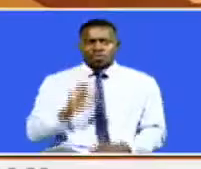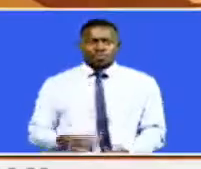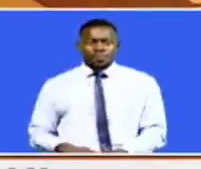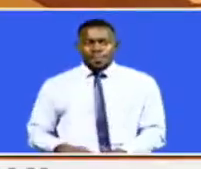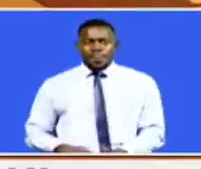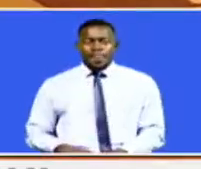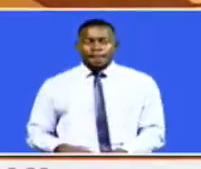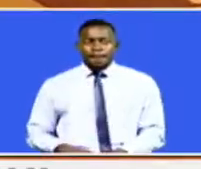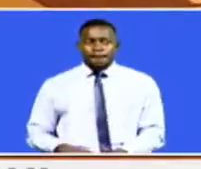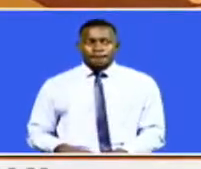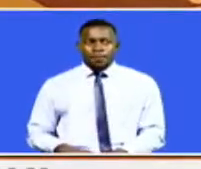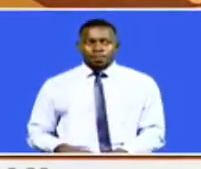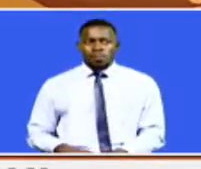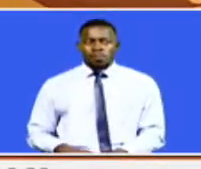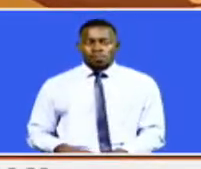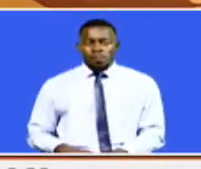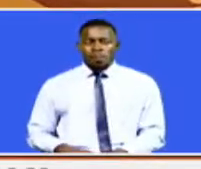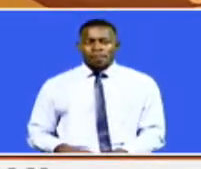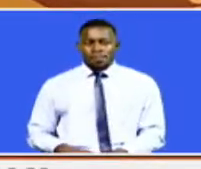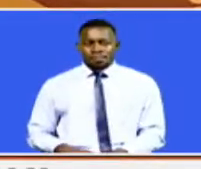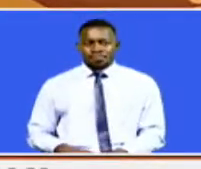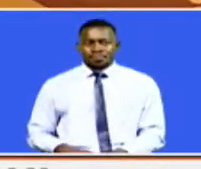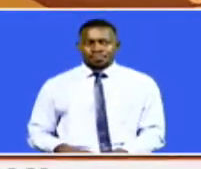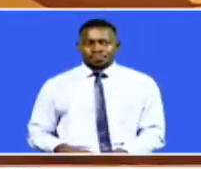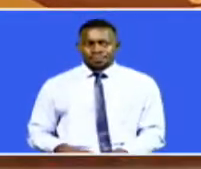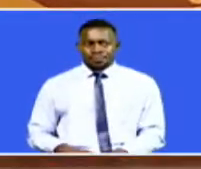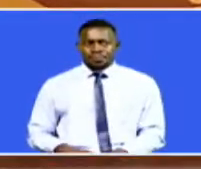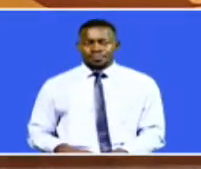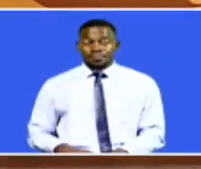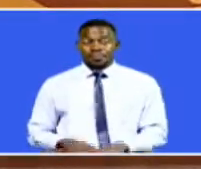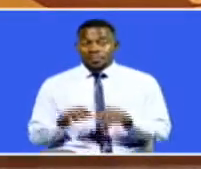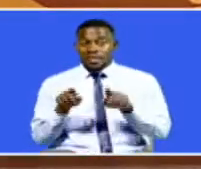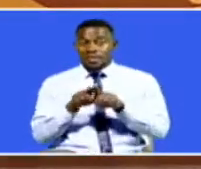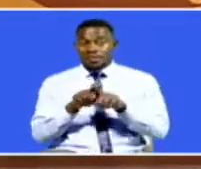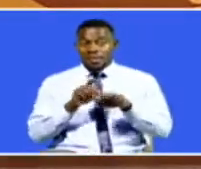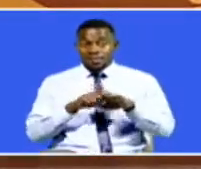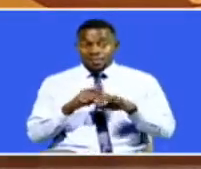Na katika harakati za kuwapa wanafunzi elimu bora, wazazi wameombwa kuja